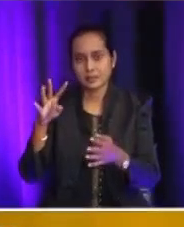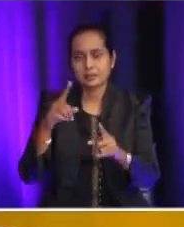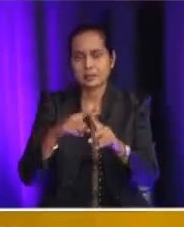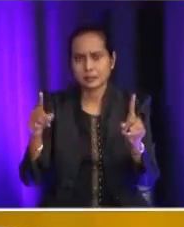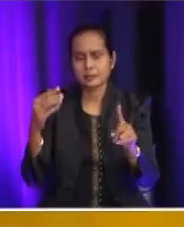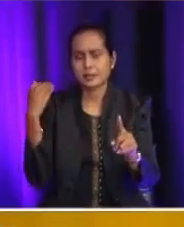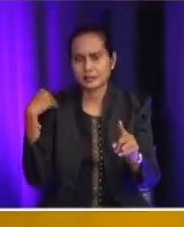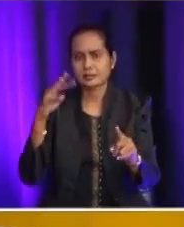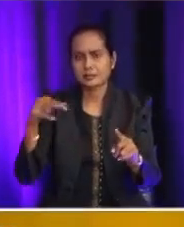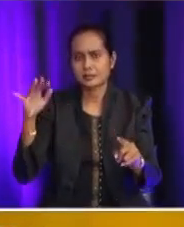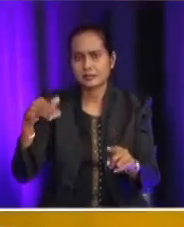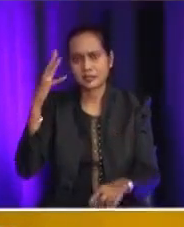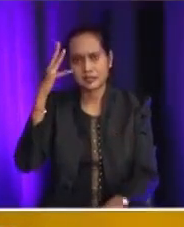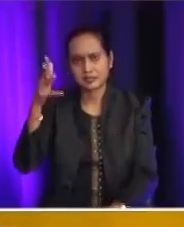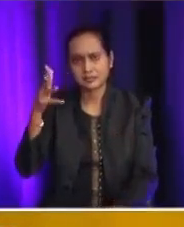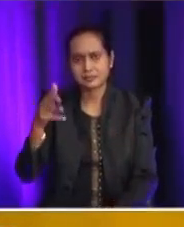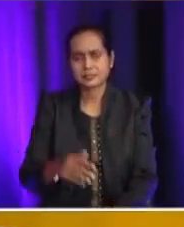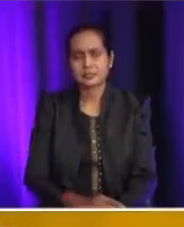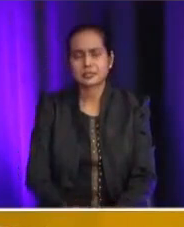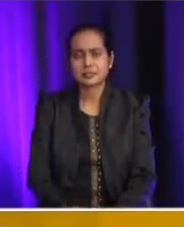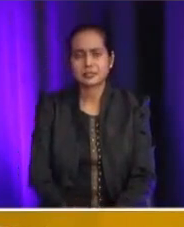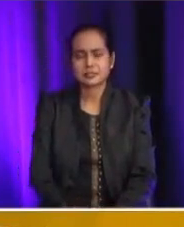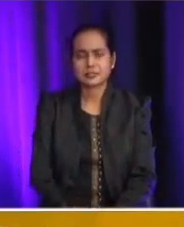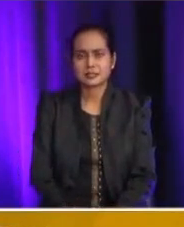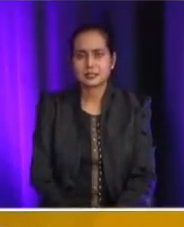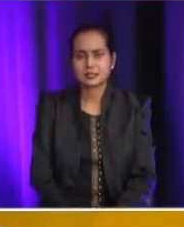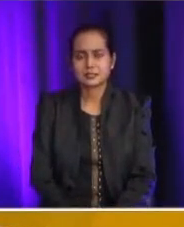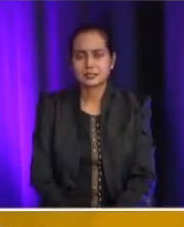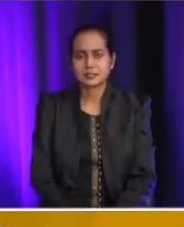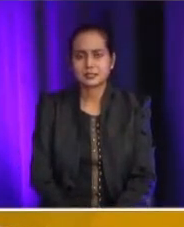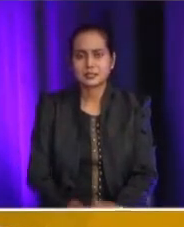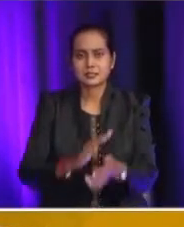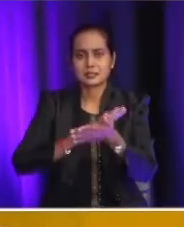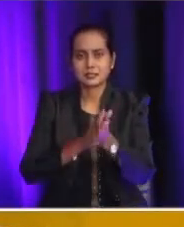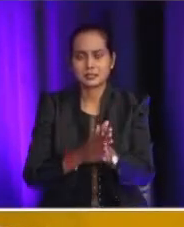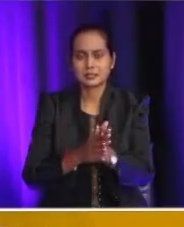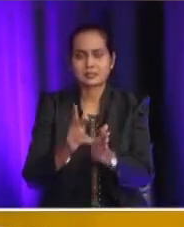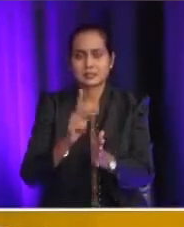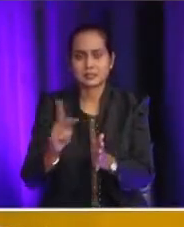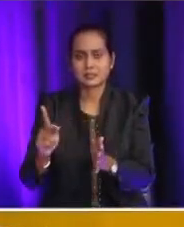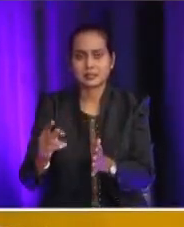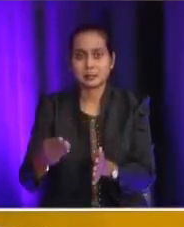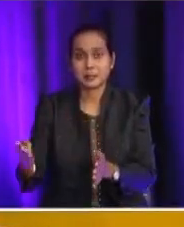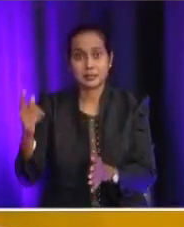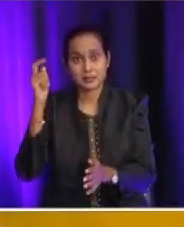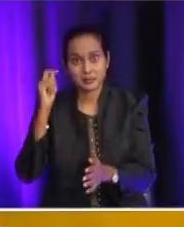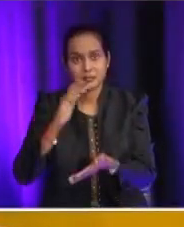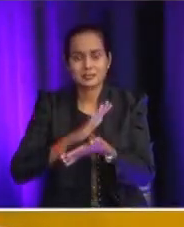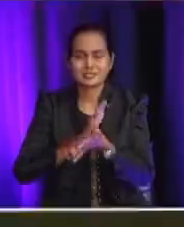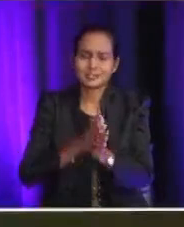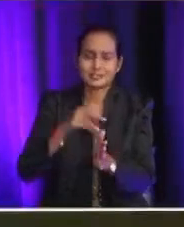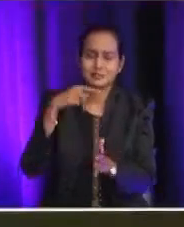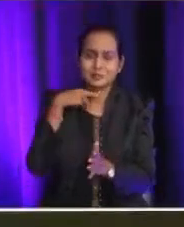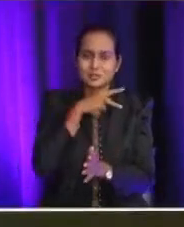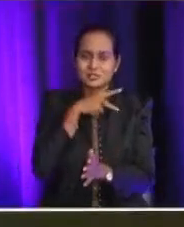murid yang kreatif. Yang mana dia menjadikannya bahan tadi diolah dalam bentuk puisi.